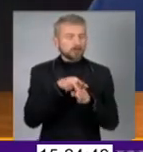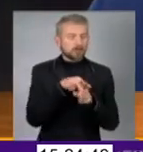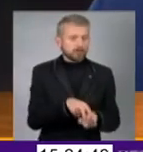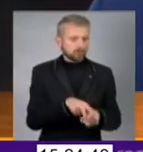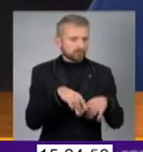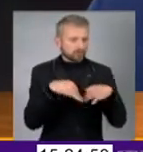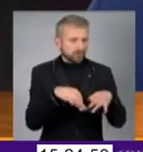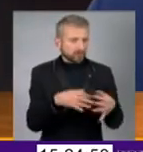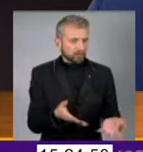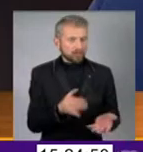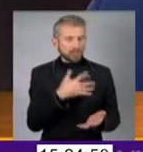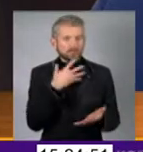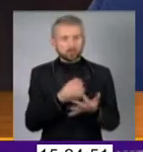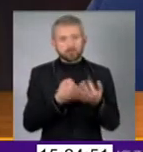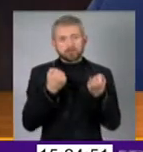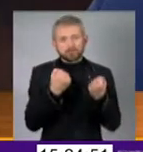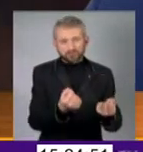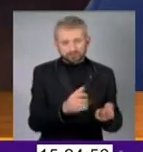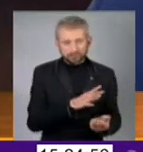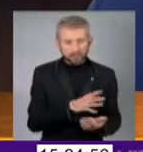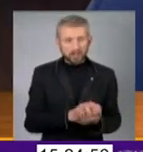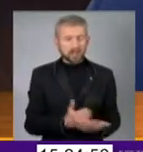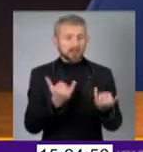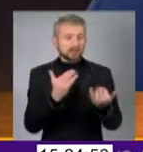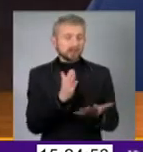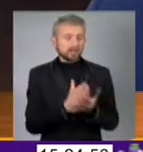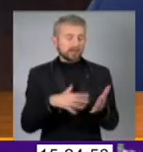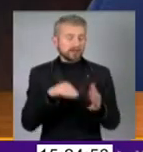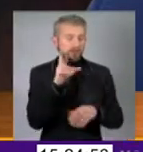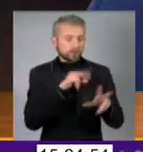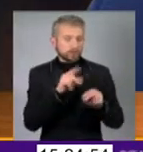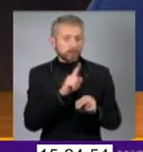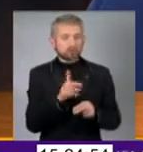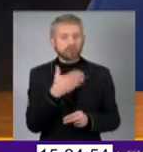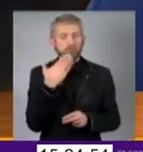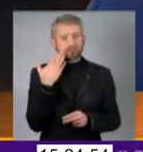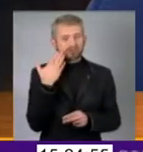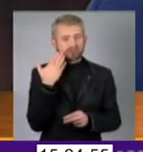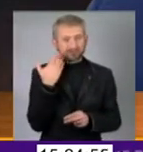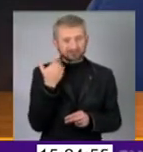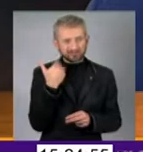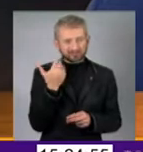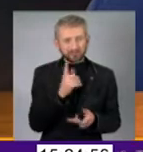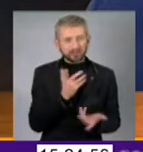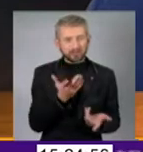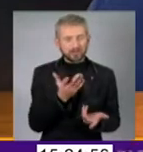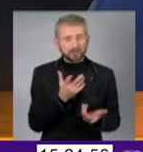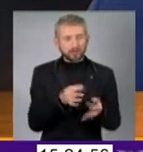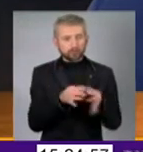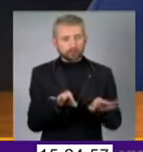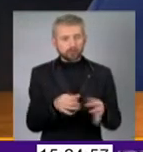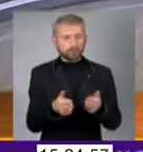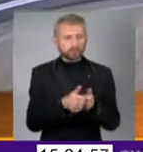трафік. І своїм автотранспортом люди доїжджали. Зараз є всі сподівання, що в легкій доступності, це на